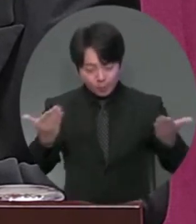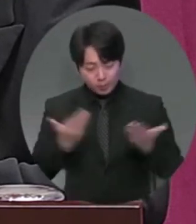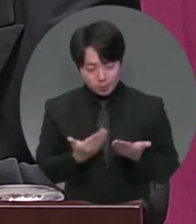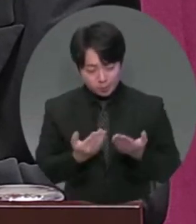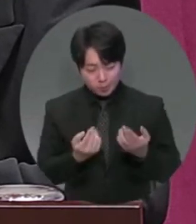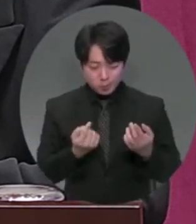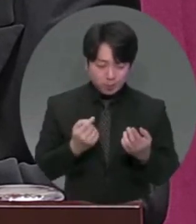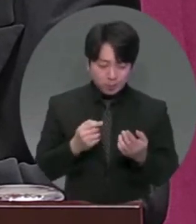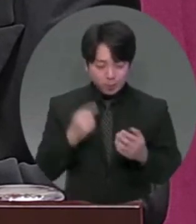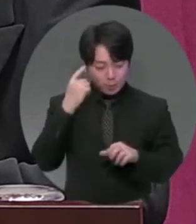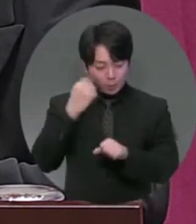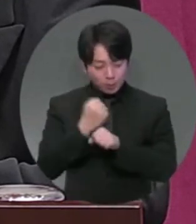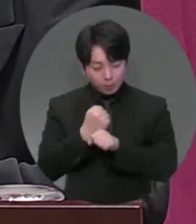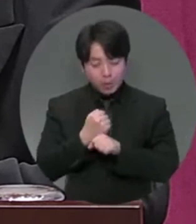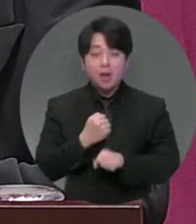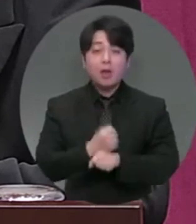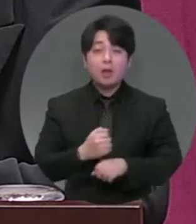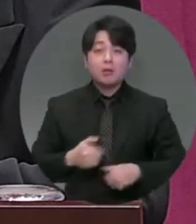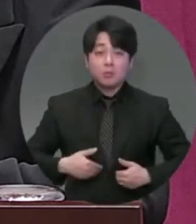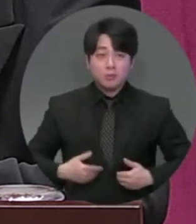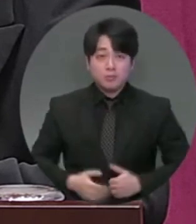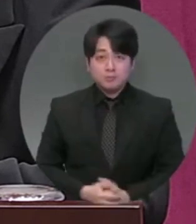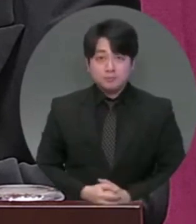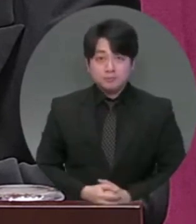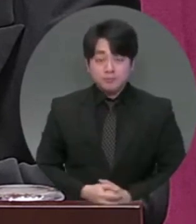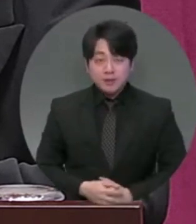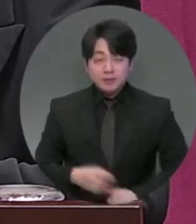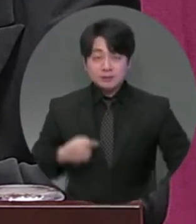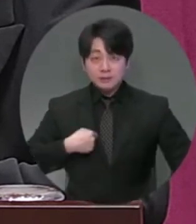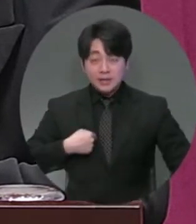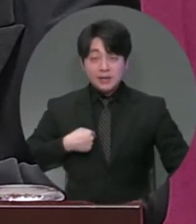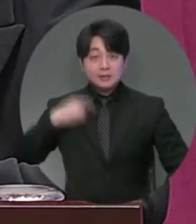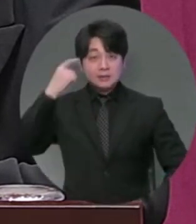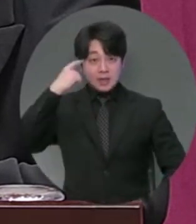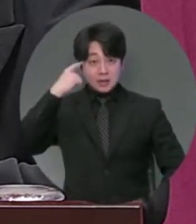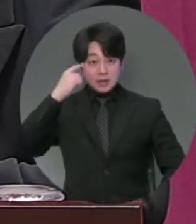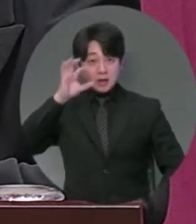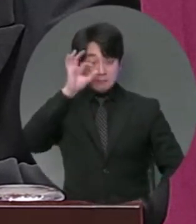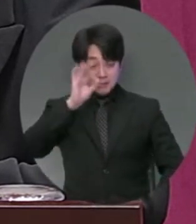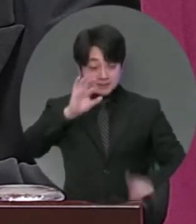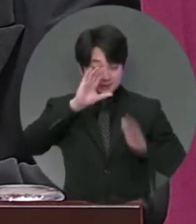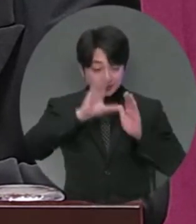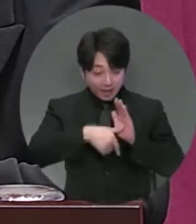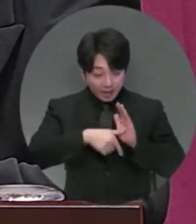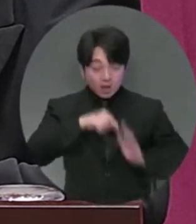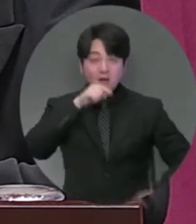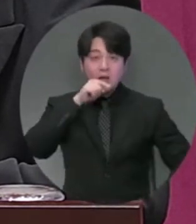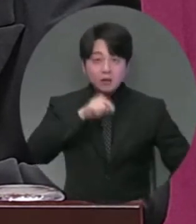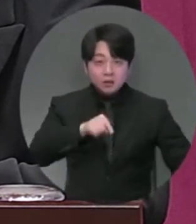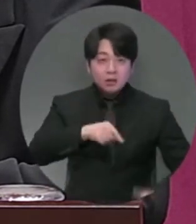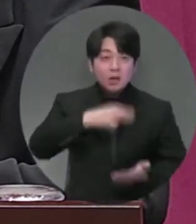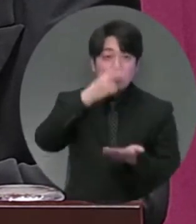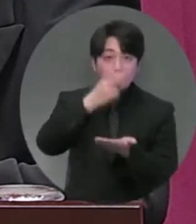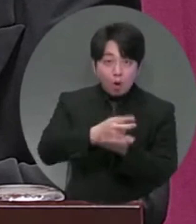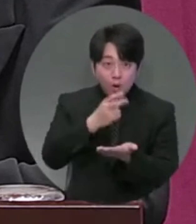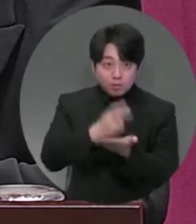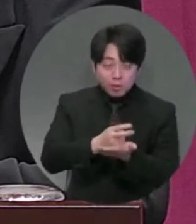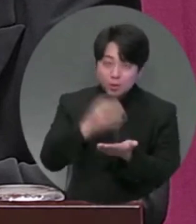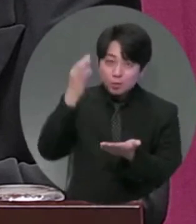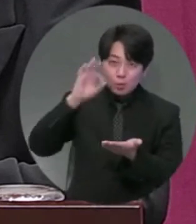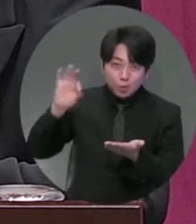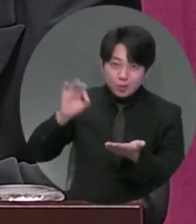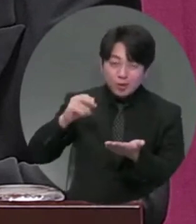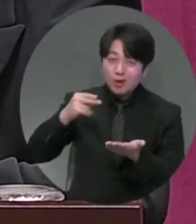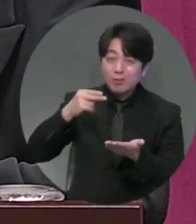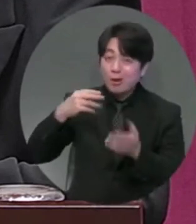저의 입장은 그런 점을 모두 종합해 볼 때 대한민국에서 b동이 감염제를 강간죄 구속 직접 넣게 되면 아까